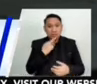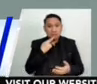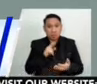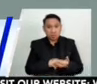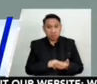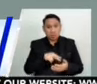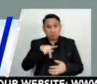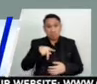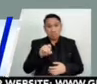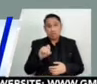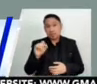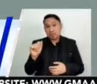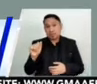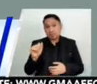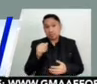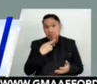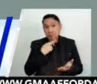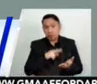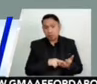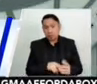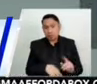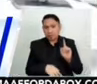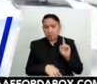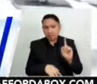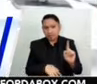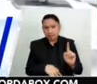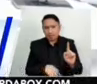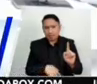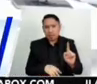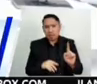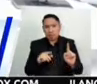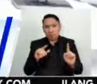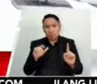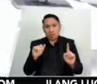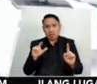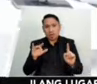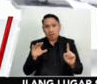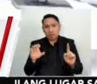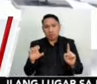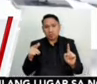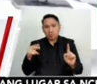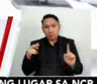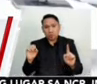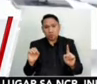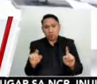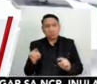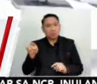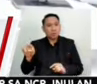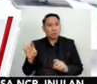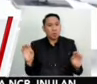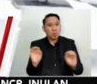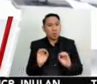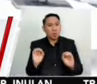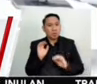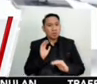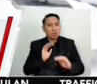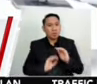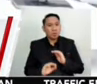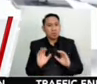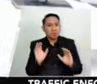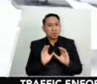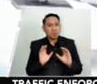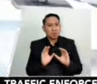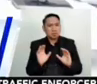authority iisa lang ang alis goo dahil wala rin siyang birth certificate Malamang Ewan ko kung pumunta lang doon at